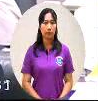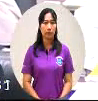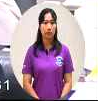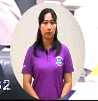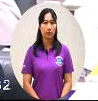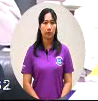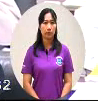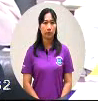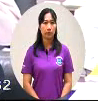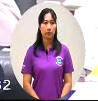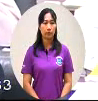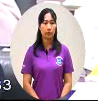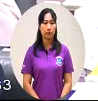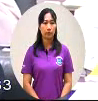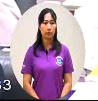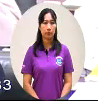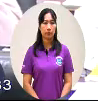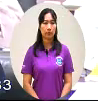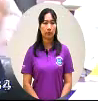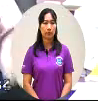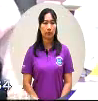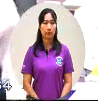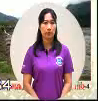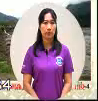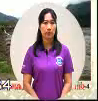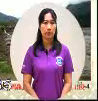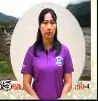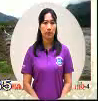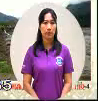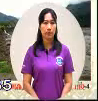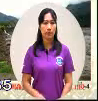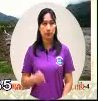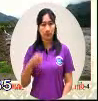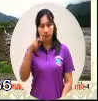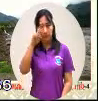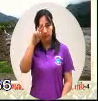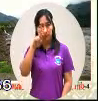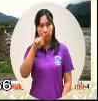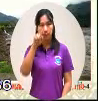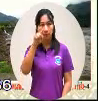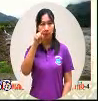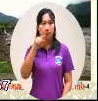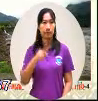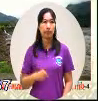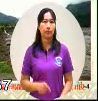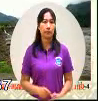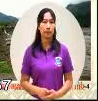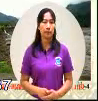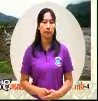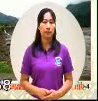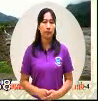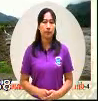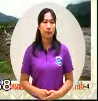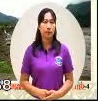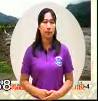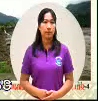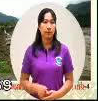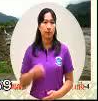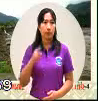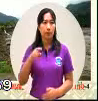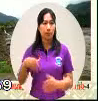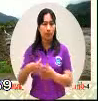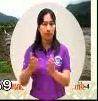不是那个香。好，这个你看一下，这个应该可以推嘛？这个区块